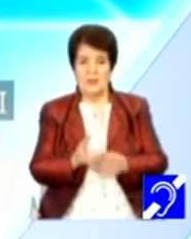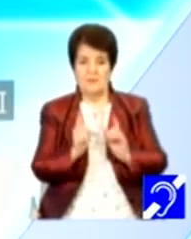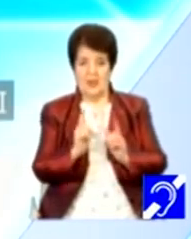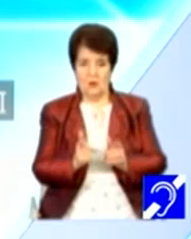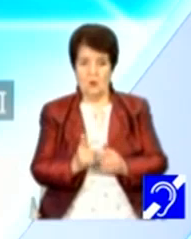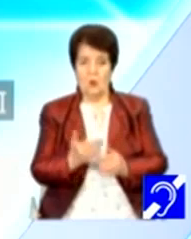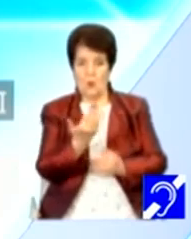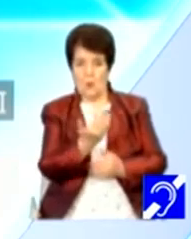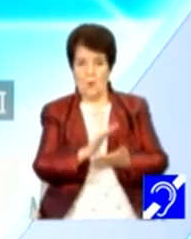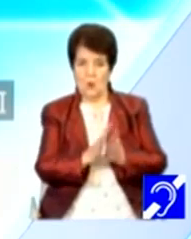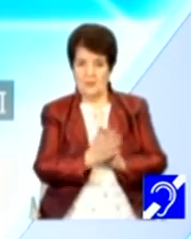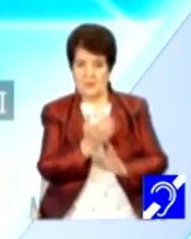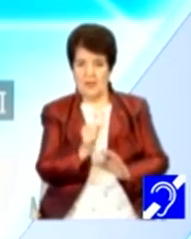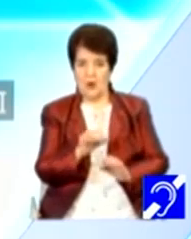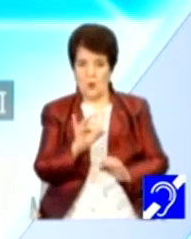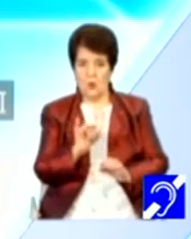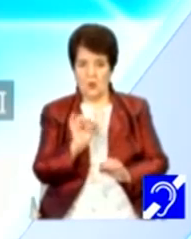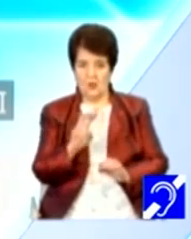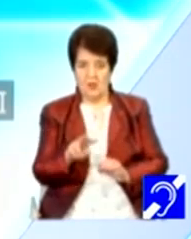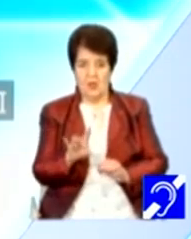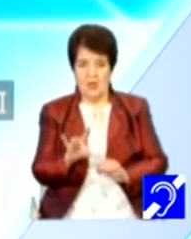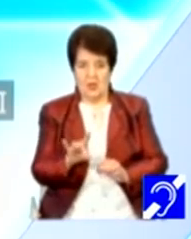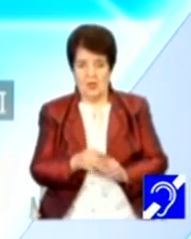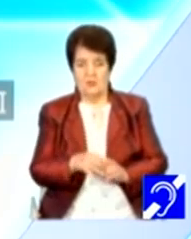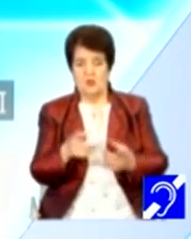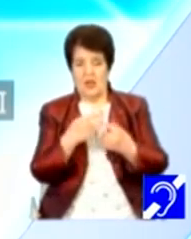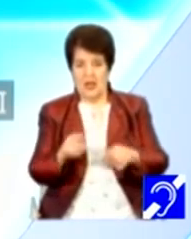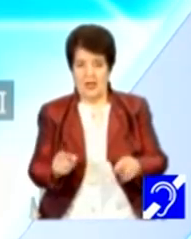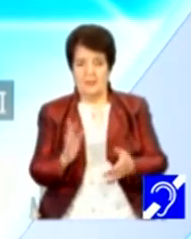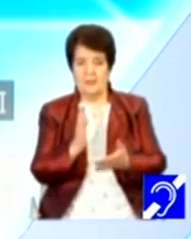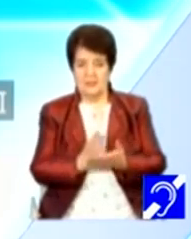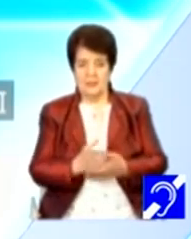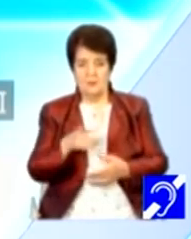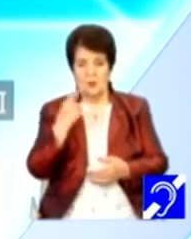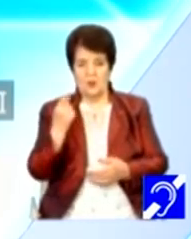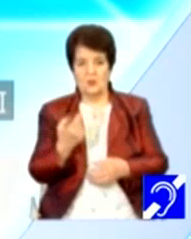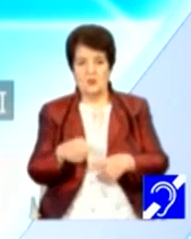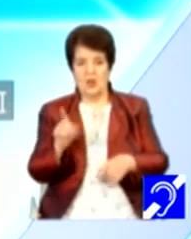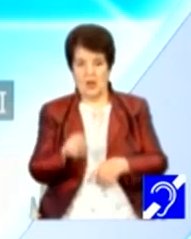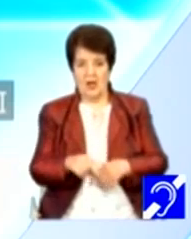acord cu poziția Aurului și cred că mai sunt și alte entități politice care